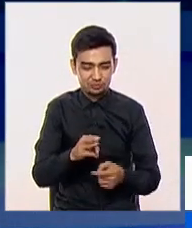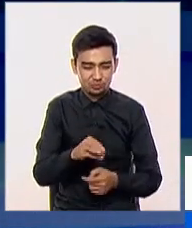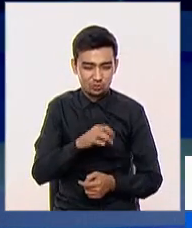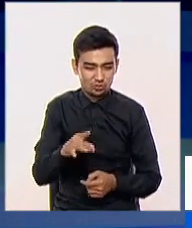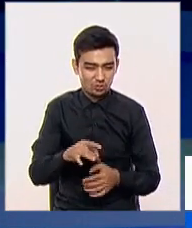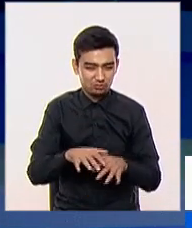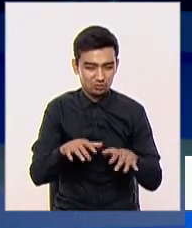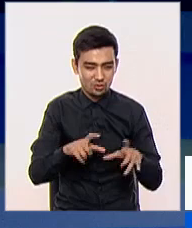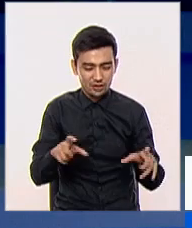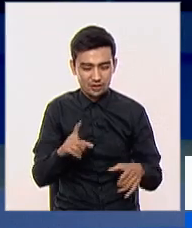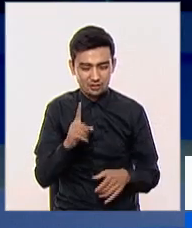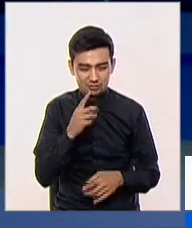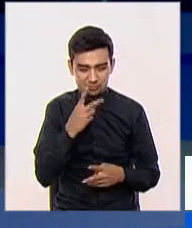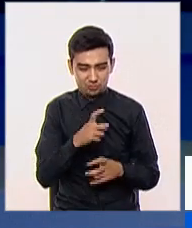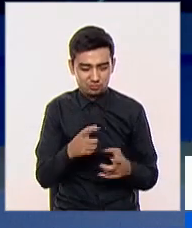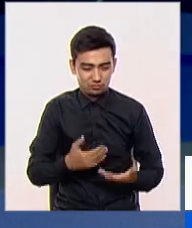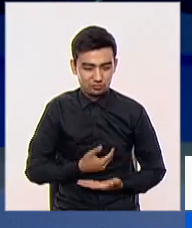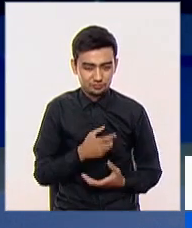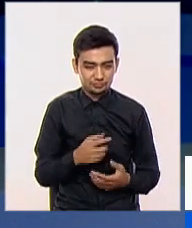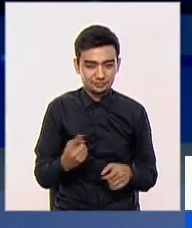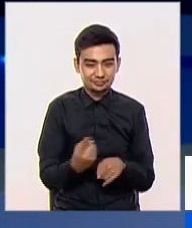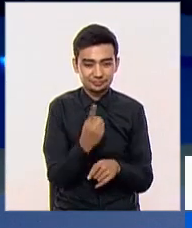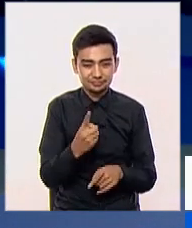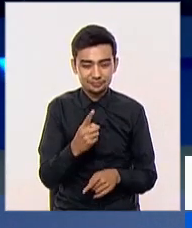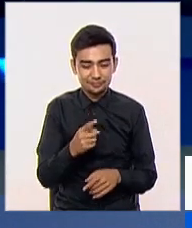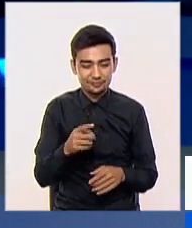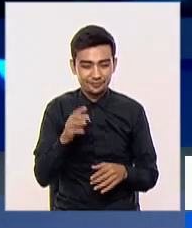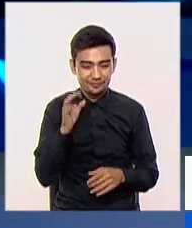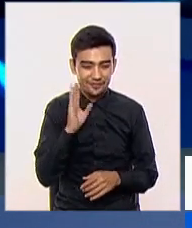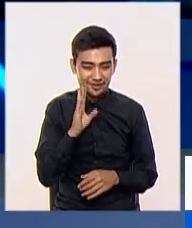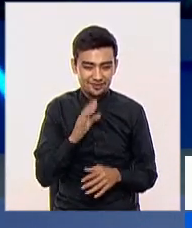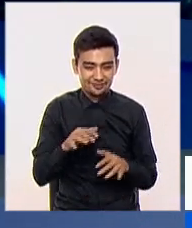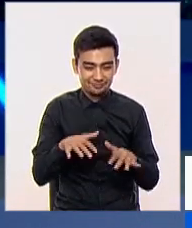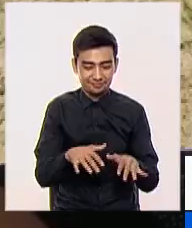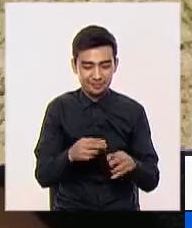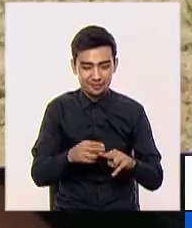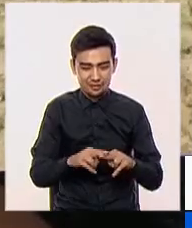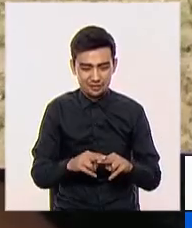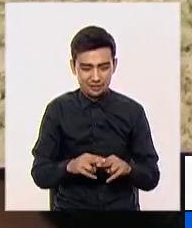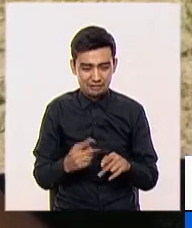мусором. Жители в недоумении, почему единственный коммунальный пляж в таком состоянии.